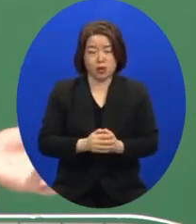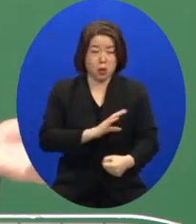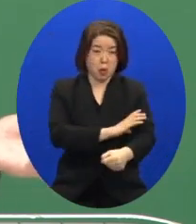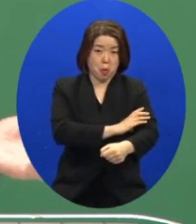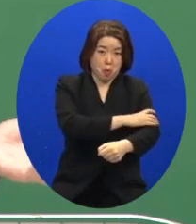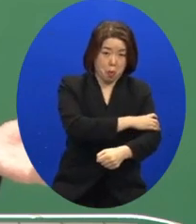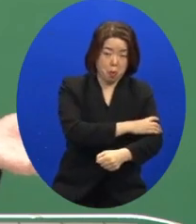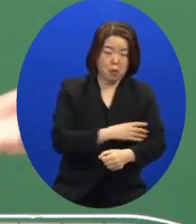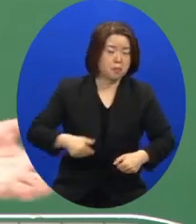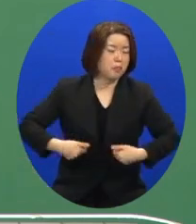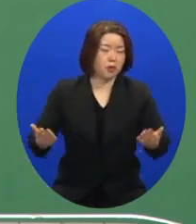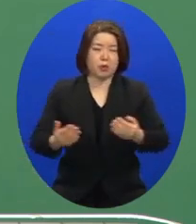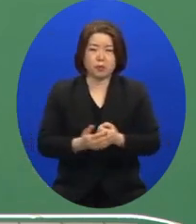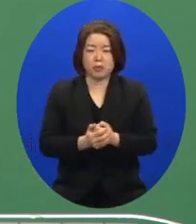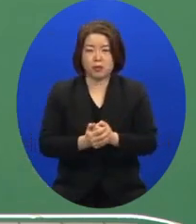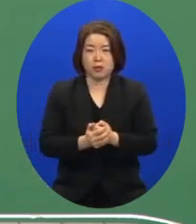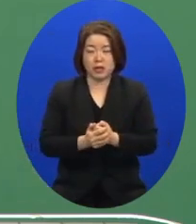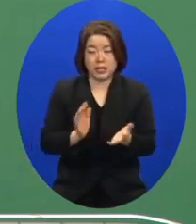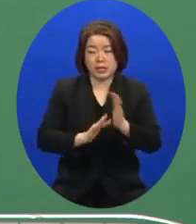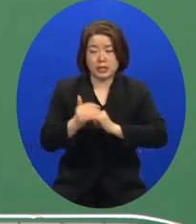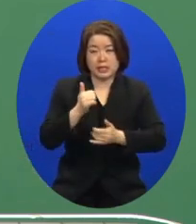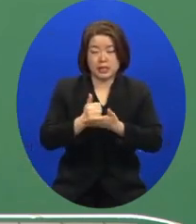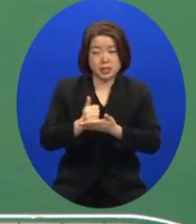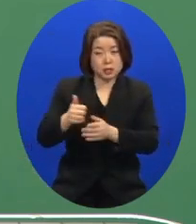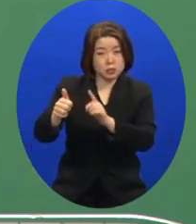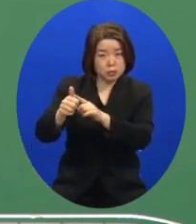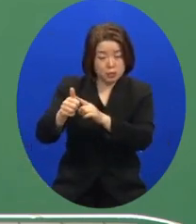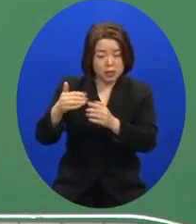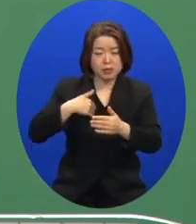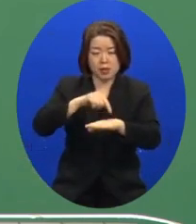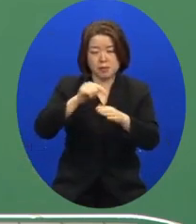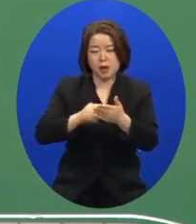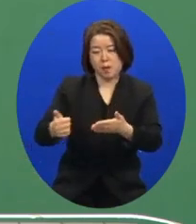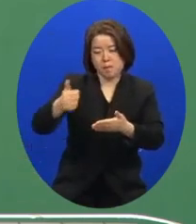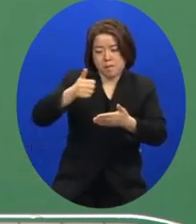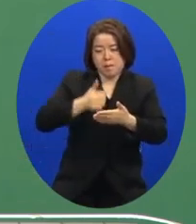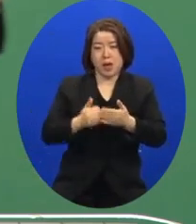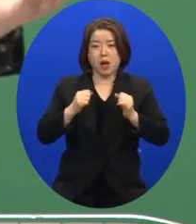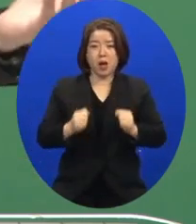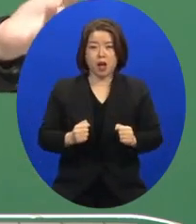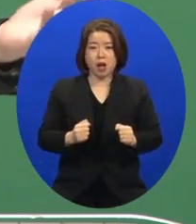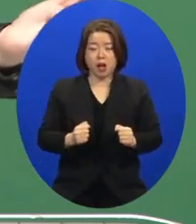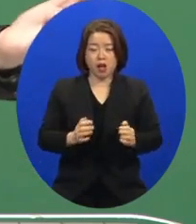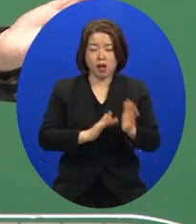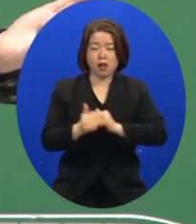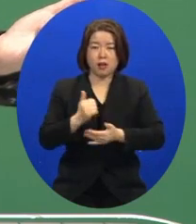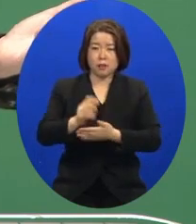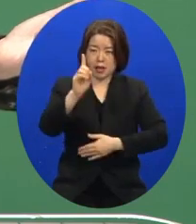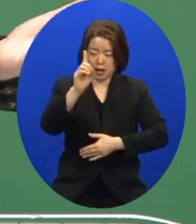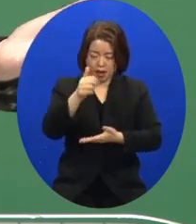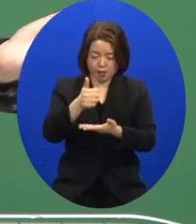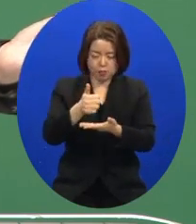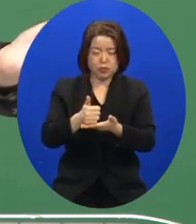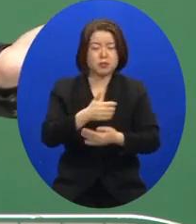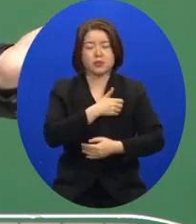권력이 뭐가 필요해요? 예수님 그분이 내 안에 계신데, 예수님 한 분이면 정말